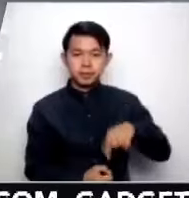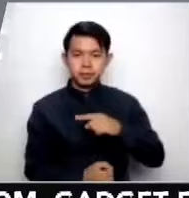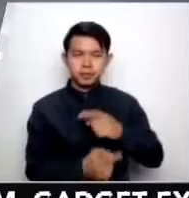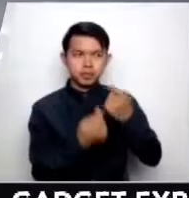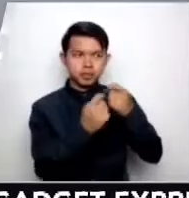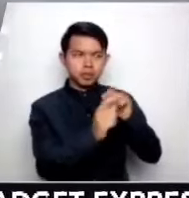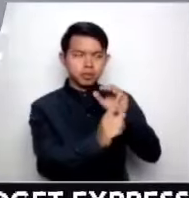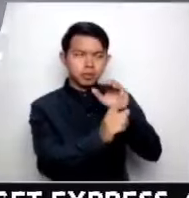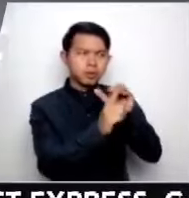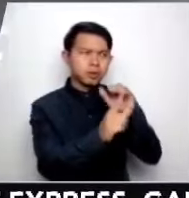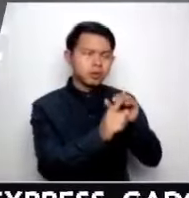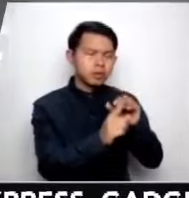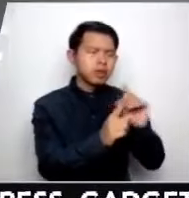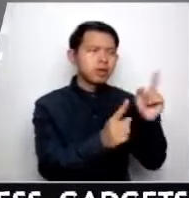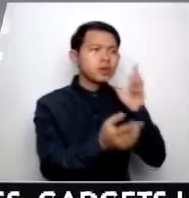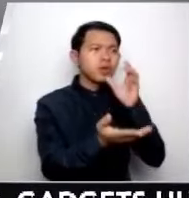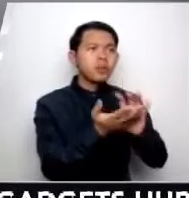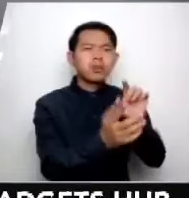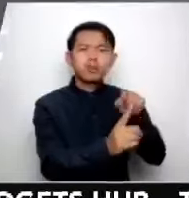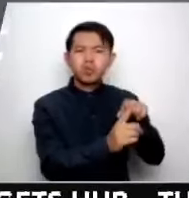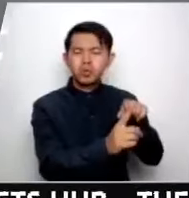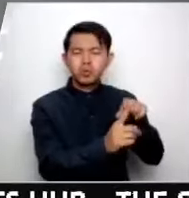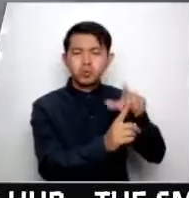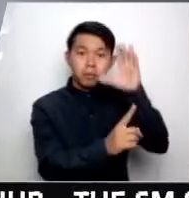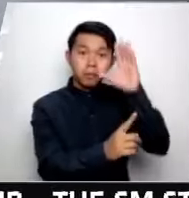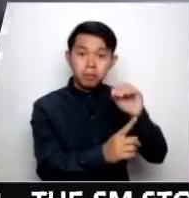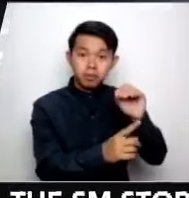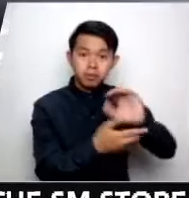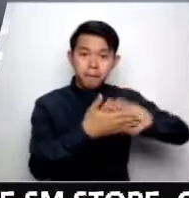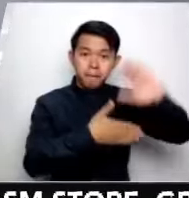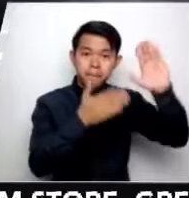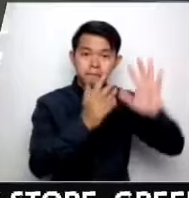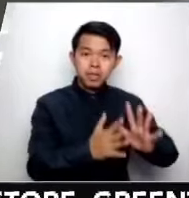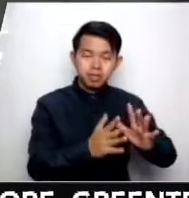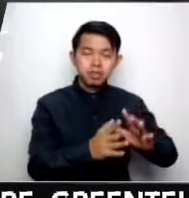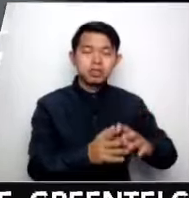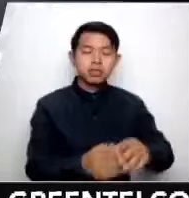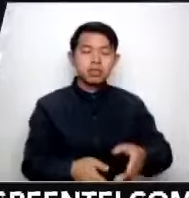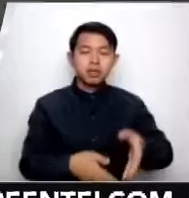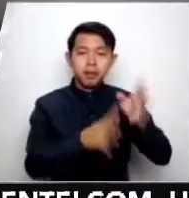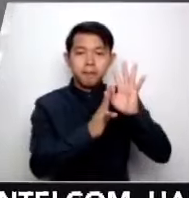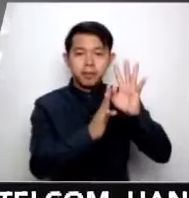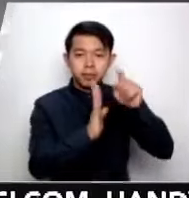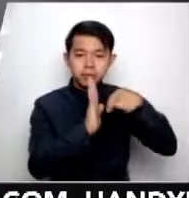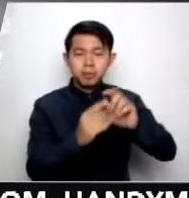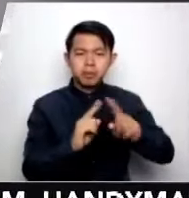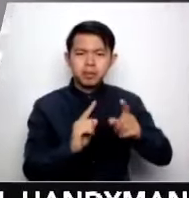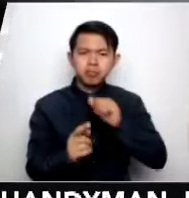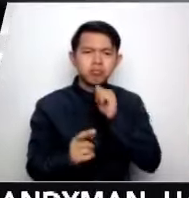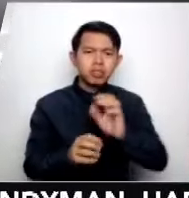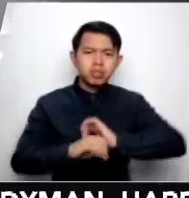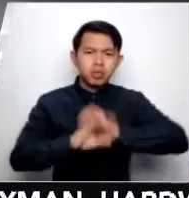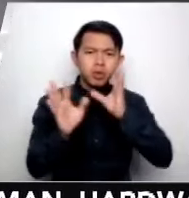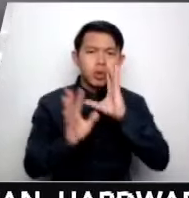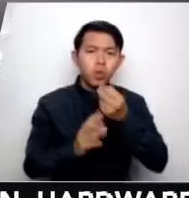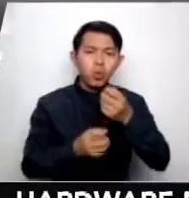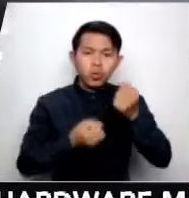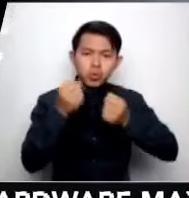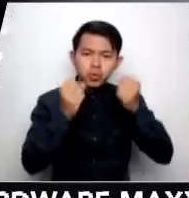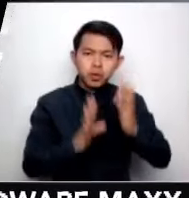influencer na nag-upload ng video pero malinaw kung siya ang driver o siya ang kumukuha